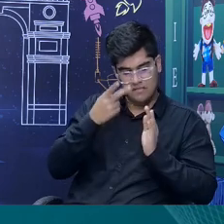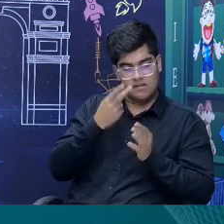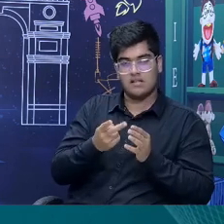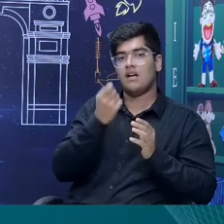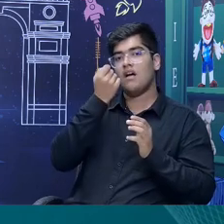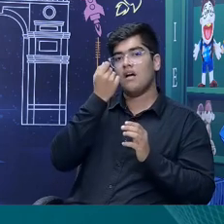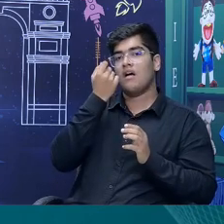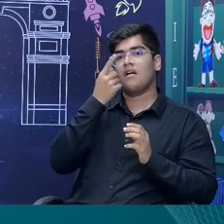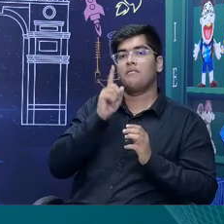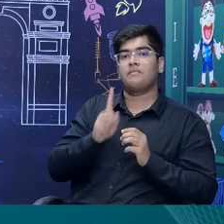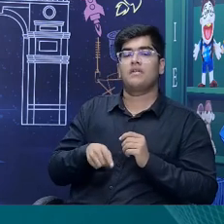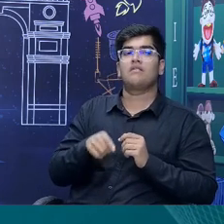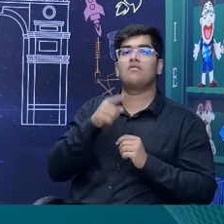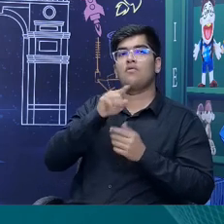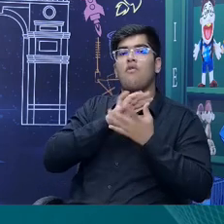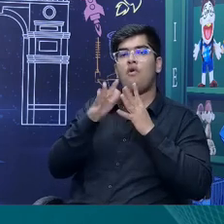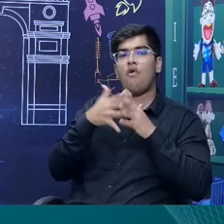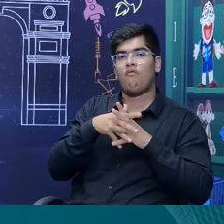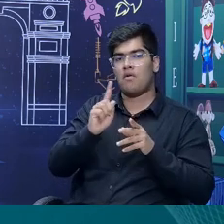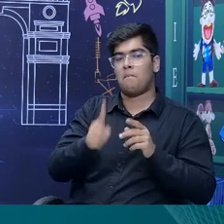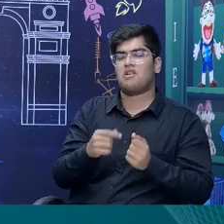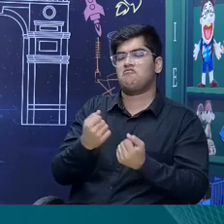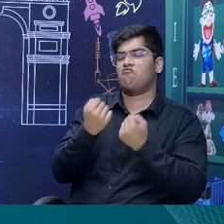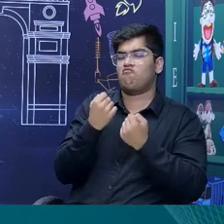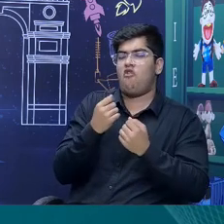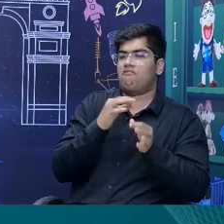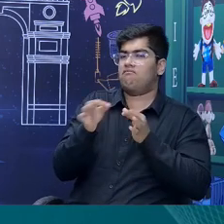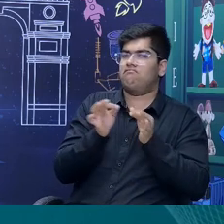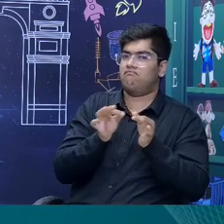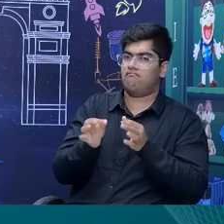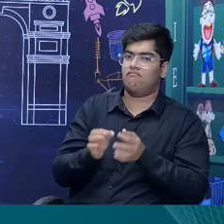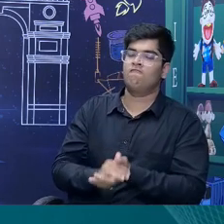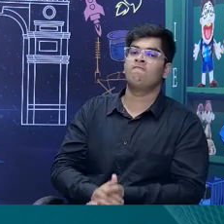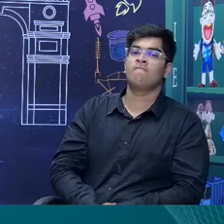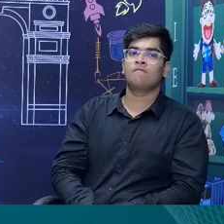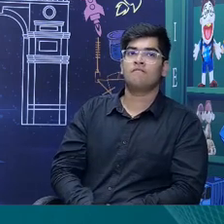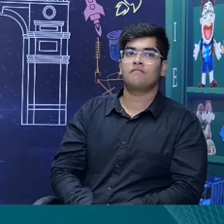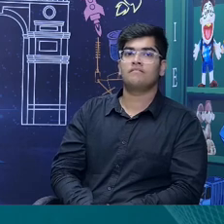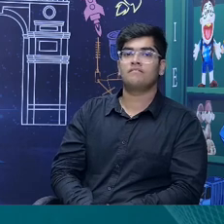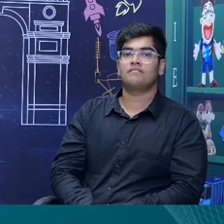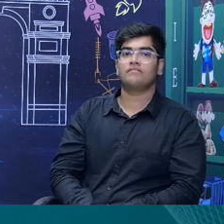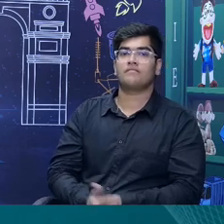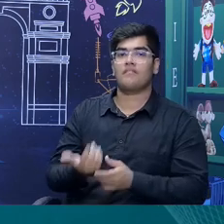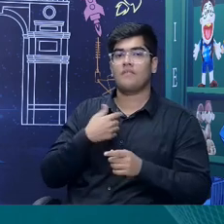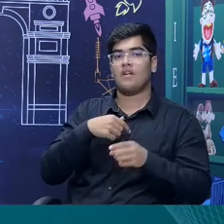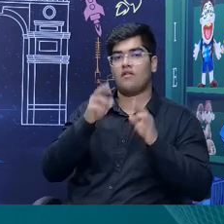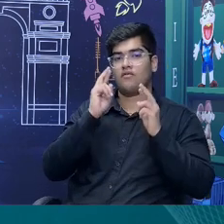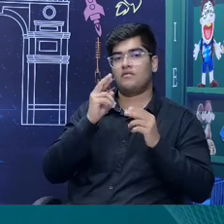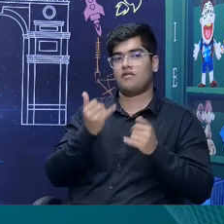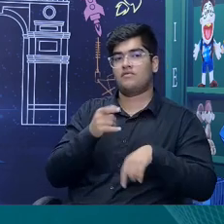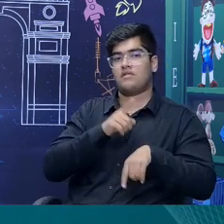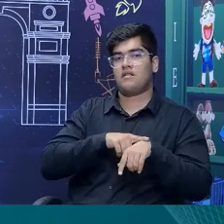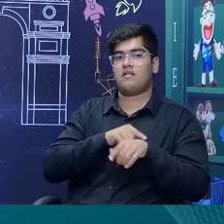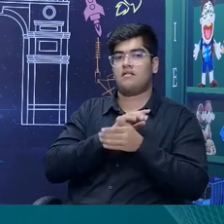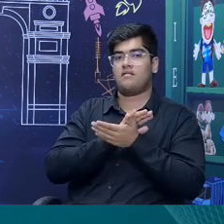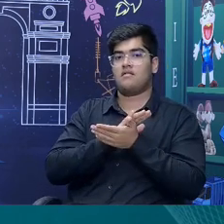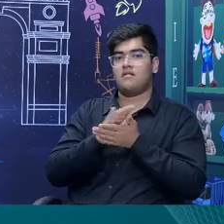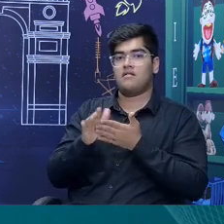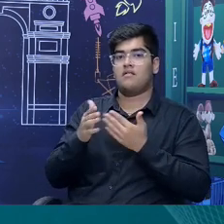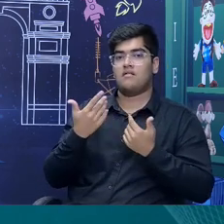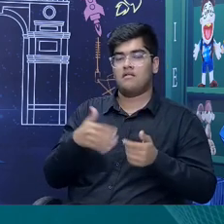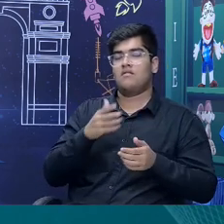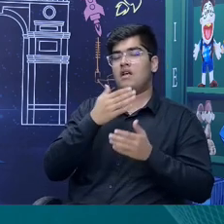करना पड़ेगा अपना होमवर्क जरूर आपको स्ट्रांग करना है तो मैं अभी हमारा समय हो गया है की हम इस सत्र को यही पे विंड अप करें लेकिन जान से पहले